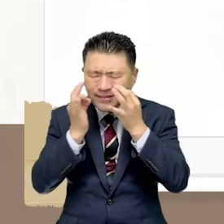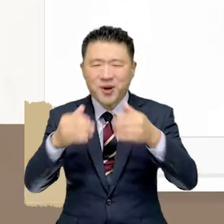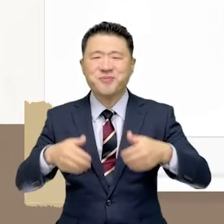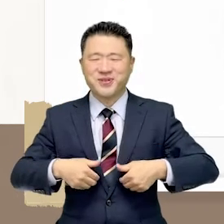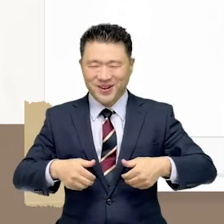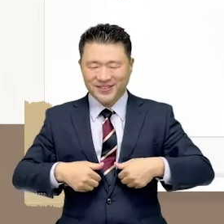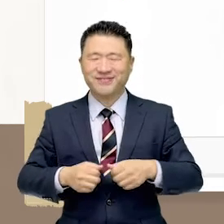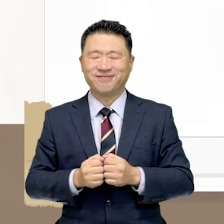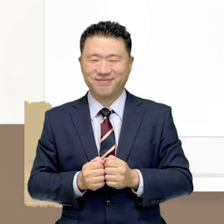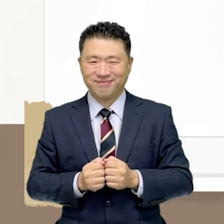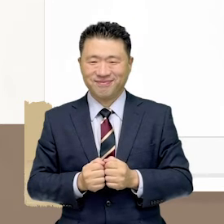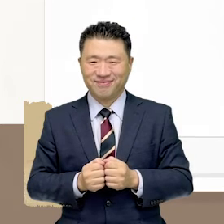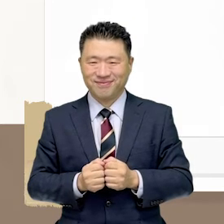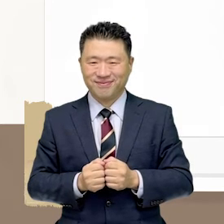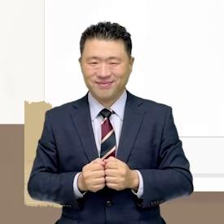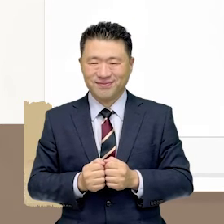필요합니다.